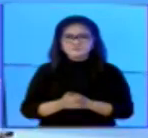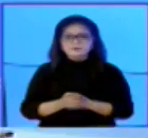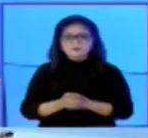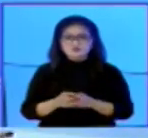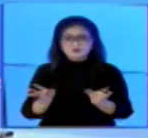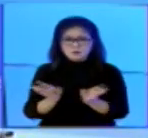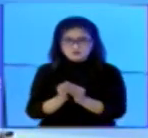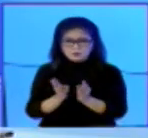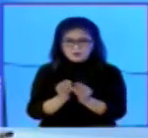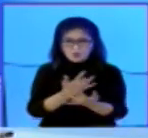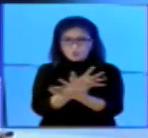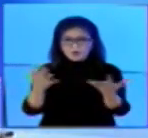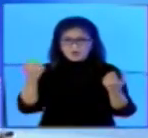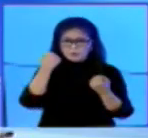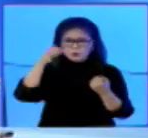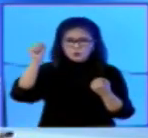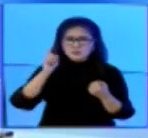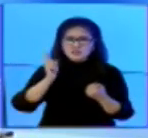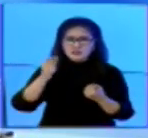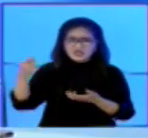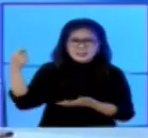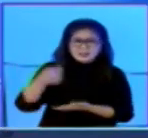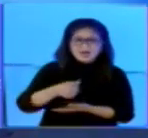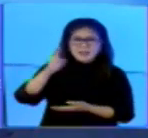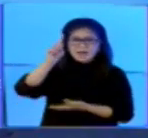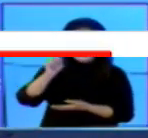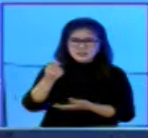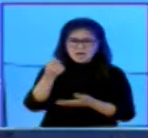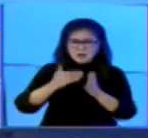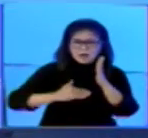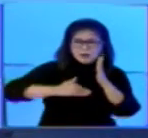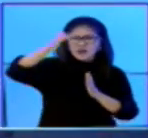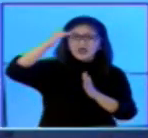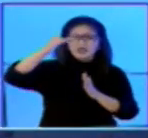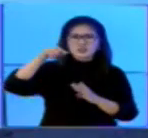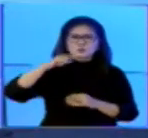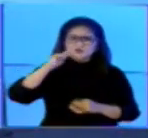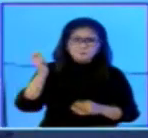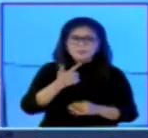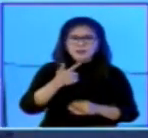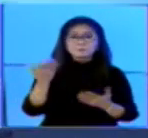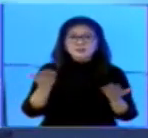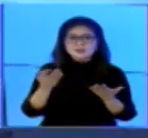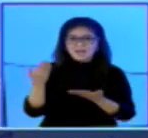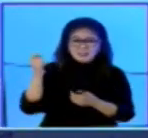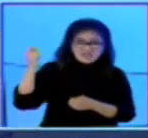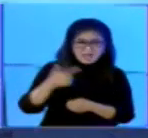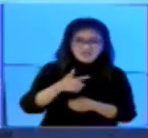Kita ke informasi selanjutnya, Mirsa, sejumlah warga protes lantaran tagihan listrik melonjak drastis. Jika biasanya tagihan